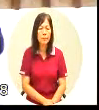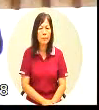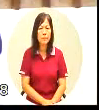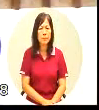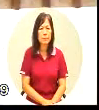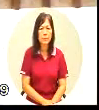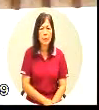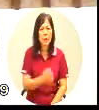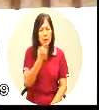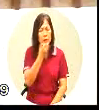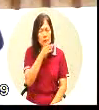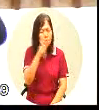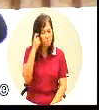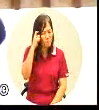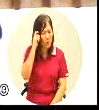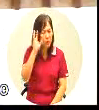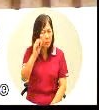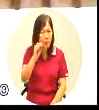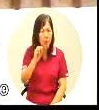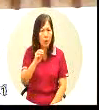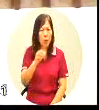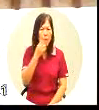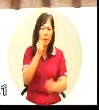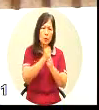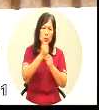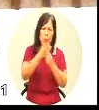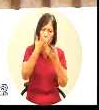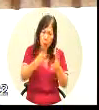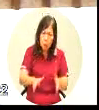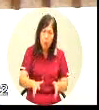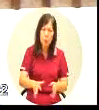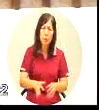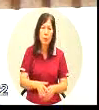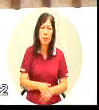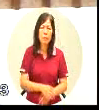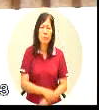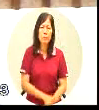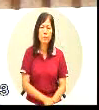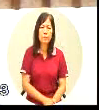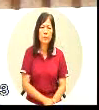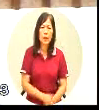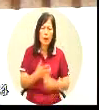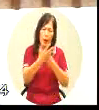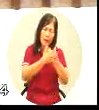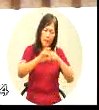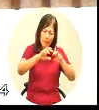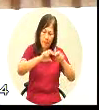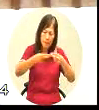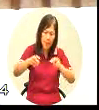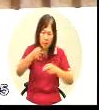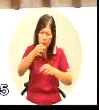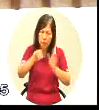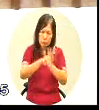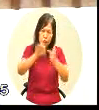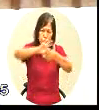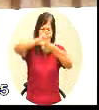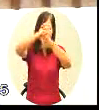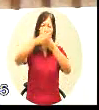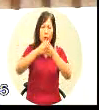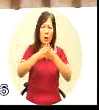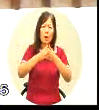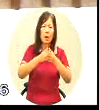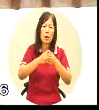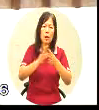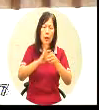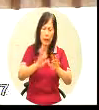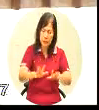但是有没有想过我们做那么多，那维护的经费势必要增加，那在